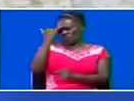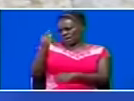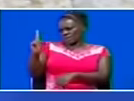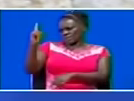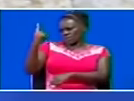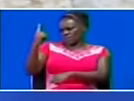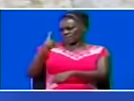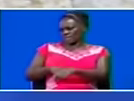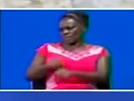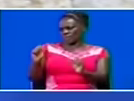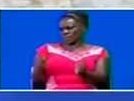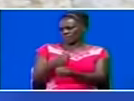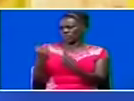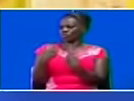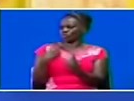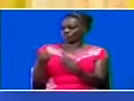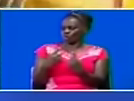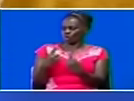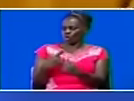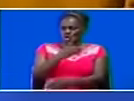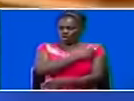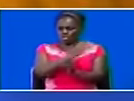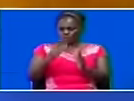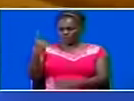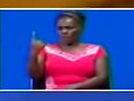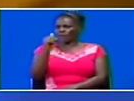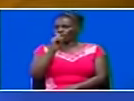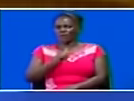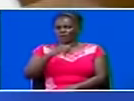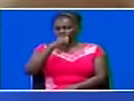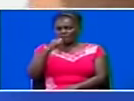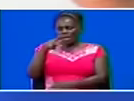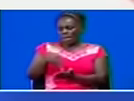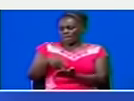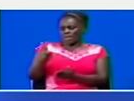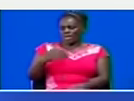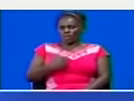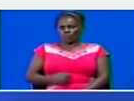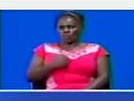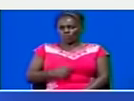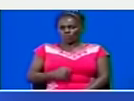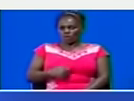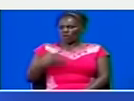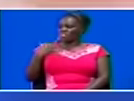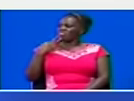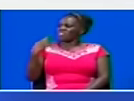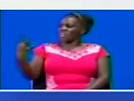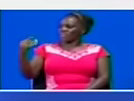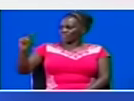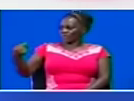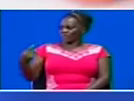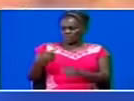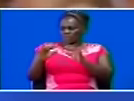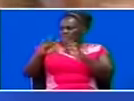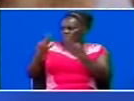mwingine hataezi ongea. Hospitali moja ya kibinafsi imewataka kugharamikia upasuaji huo kwa shilingi 300,000, lakini kwa